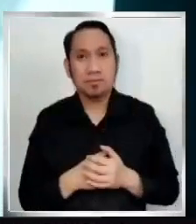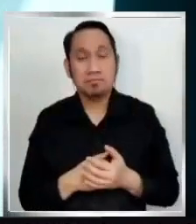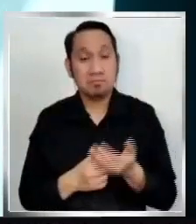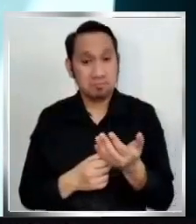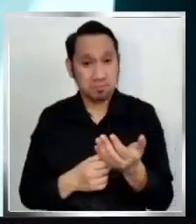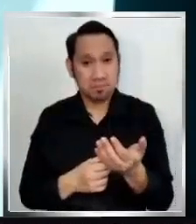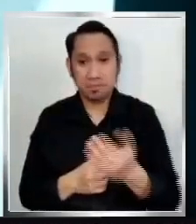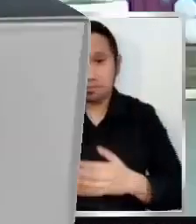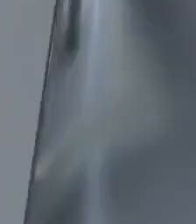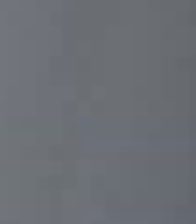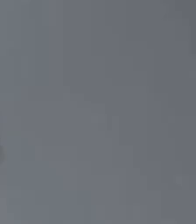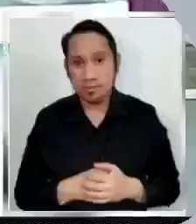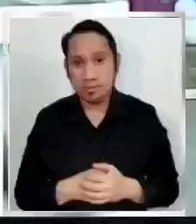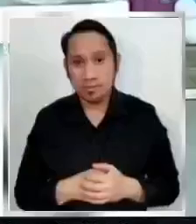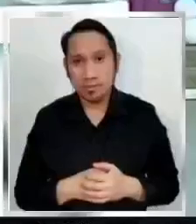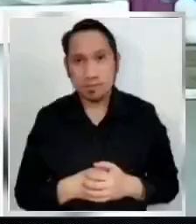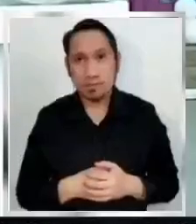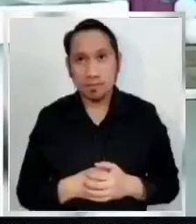June Federacion.